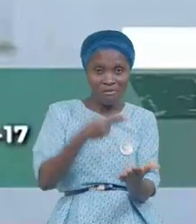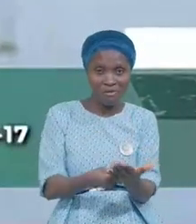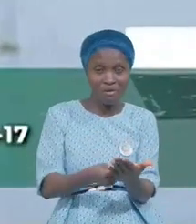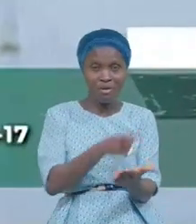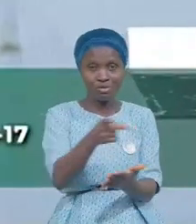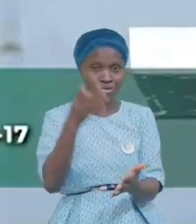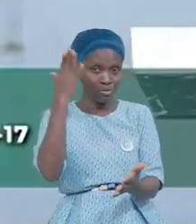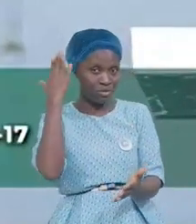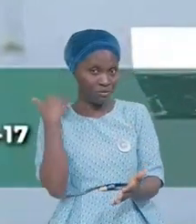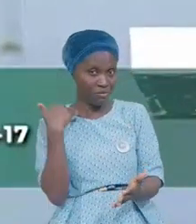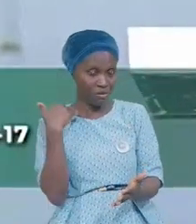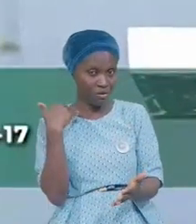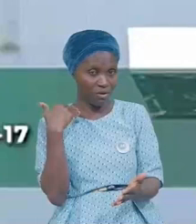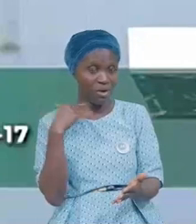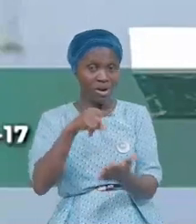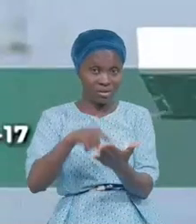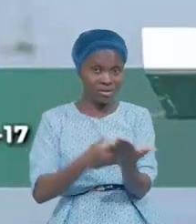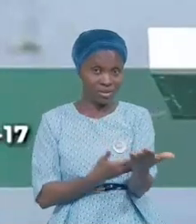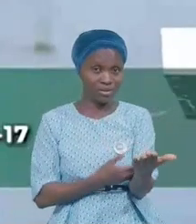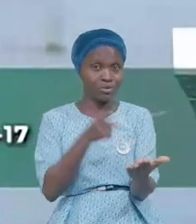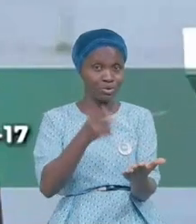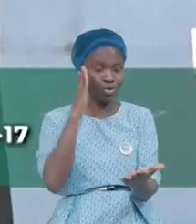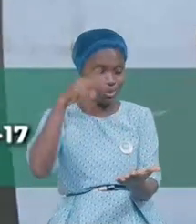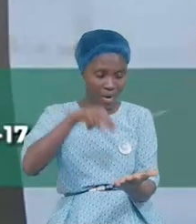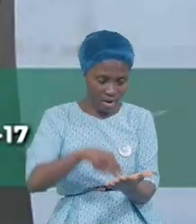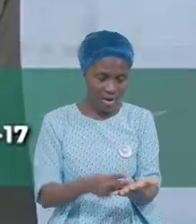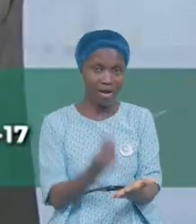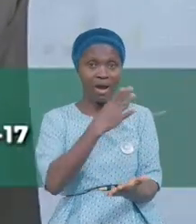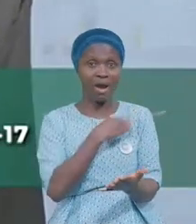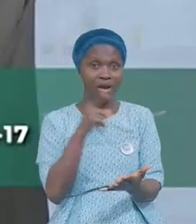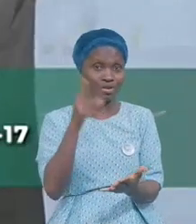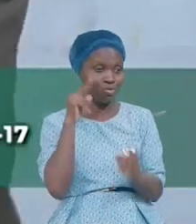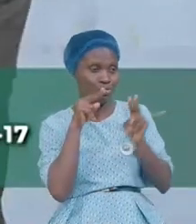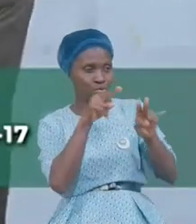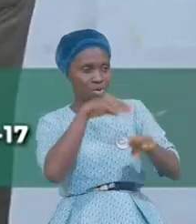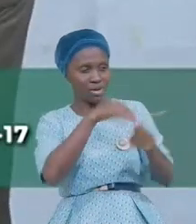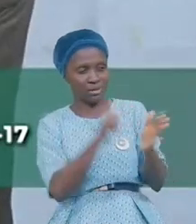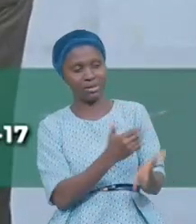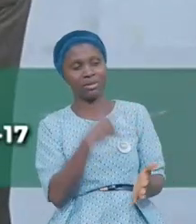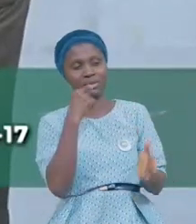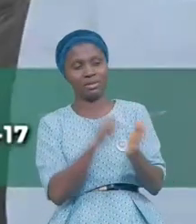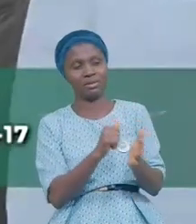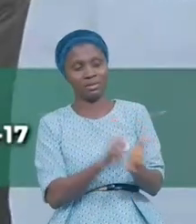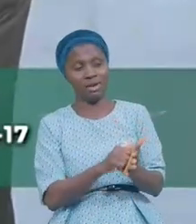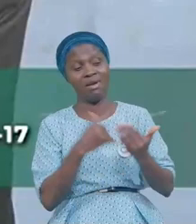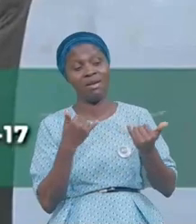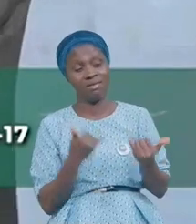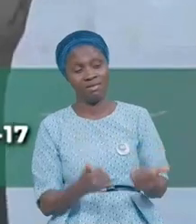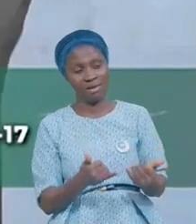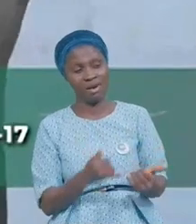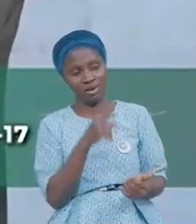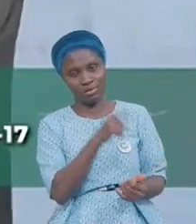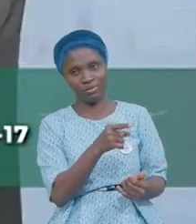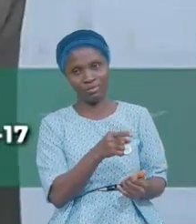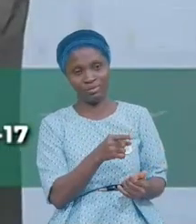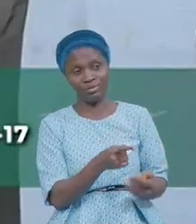ce matin, tu vas te lever et tu vas regarder cette chose et tu diras, maintenant viens,